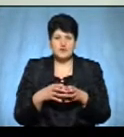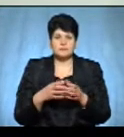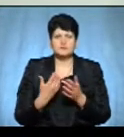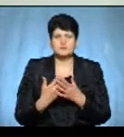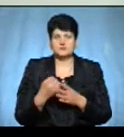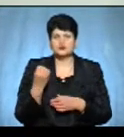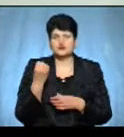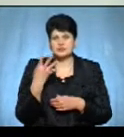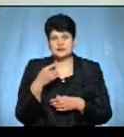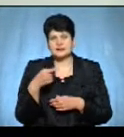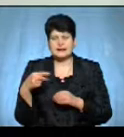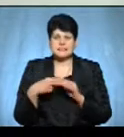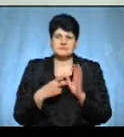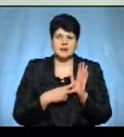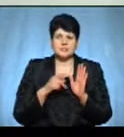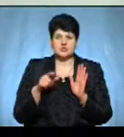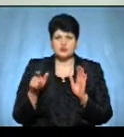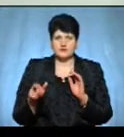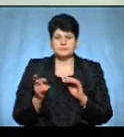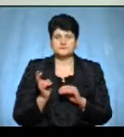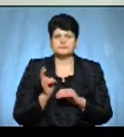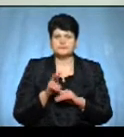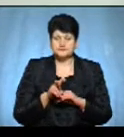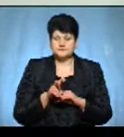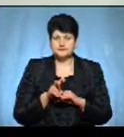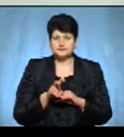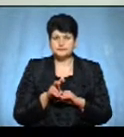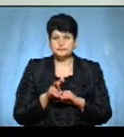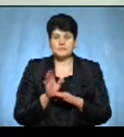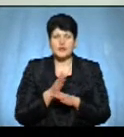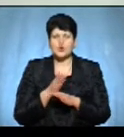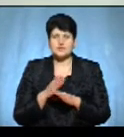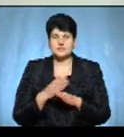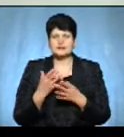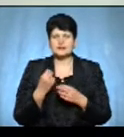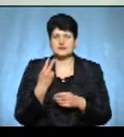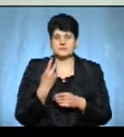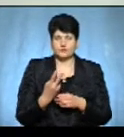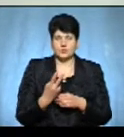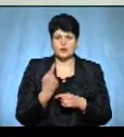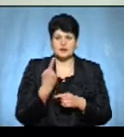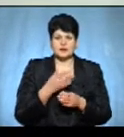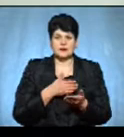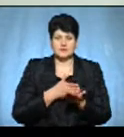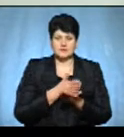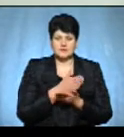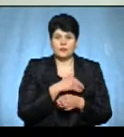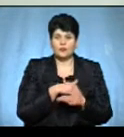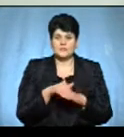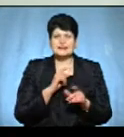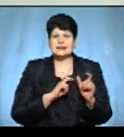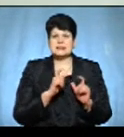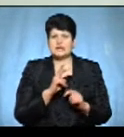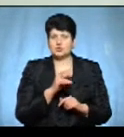десь близько 14-17 чоловік нас вийшло, і ми розділилися ще на двоє. Одні пішли до вулиці Інститутської